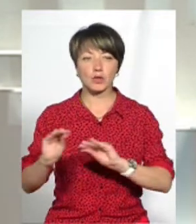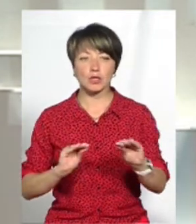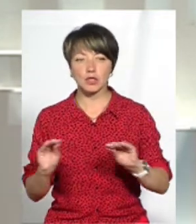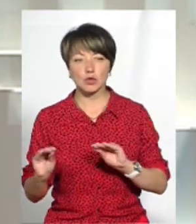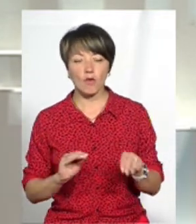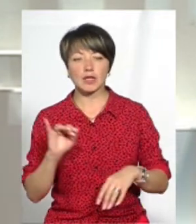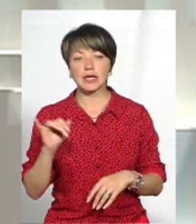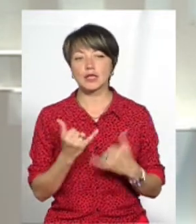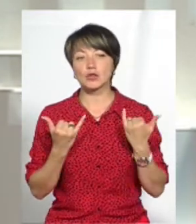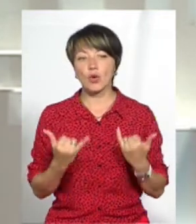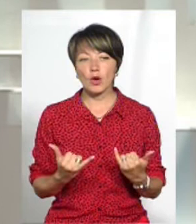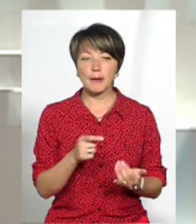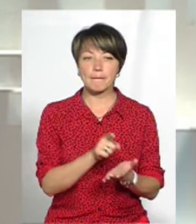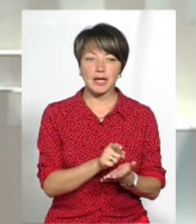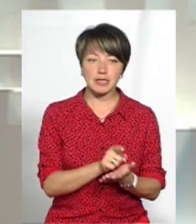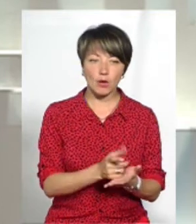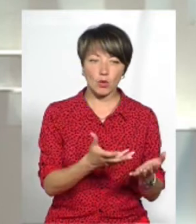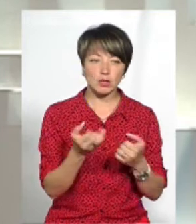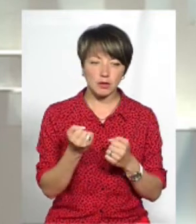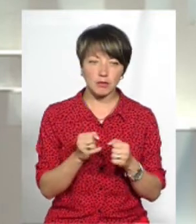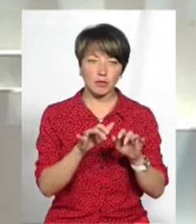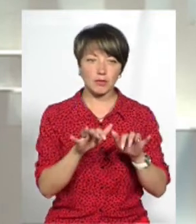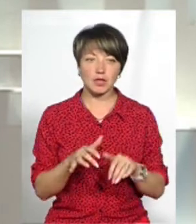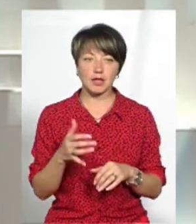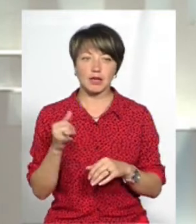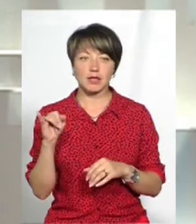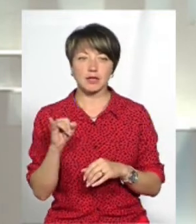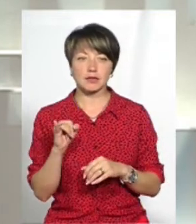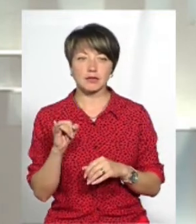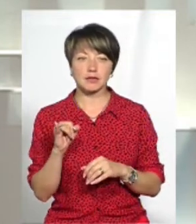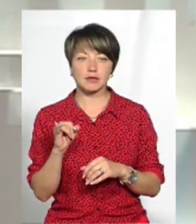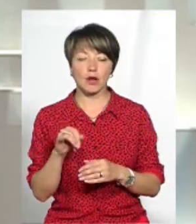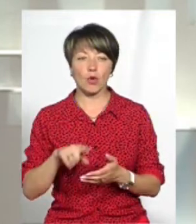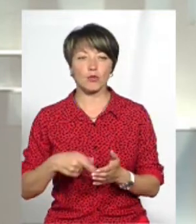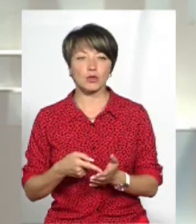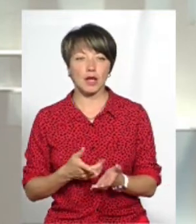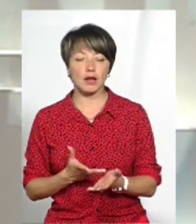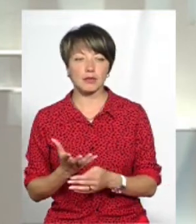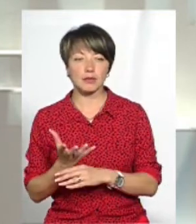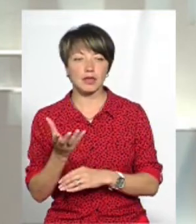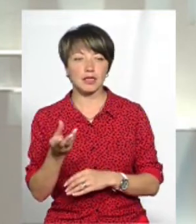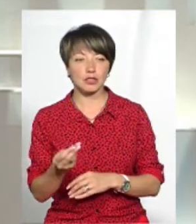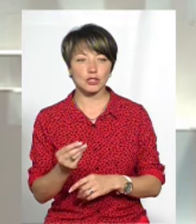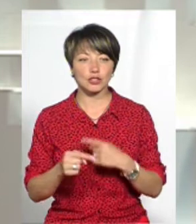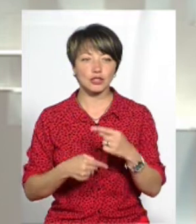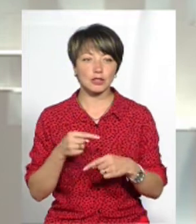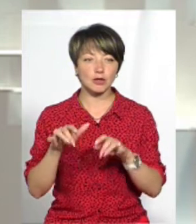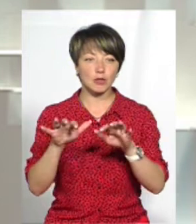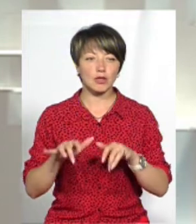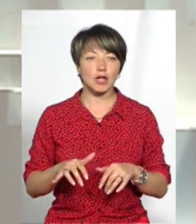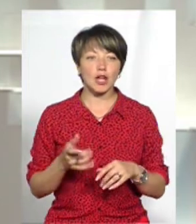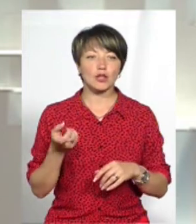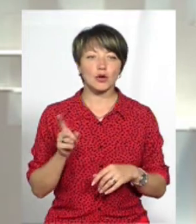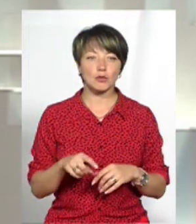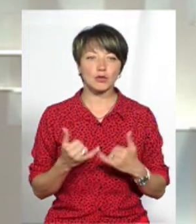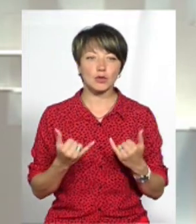комп'ютеризовано. І сьогодні і пенсії отримують по комп'ютеру, сьогодні і комунальні платежі йдуть через комп'ютер.